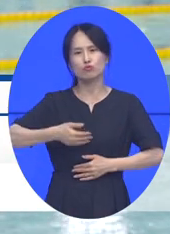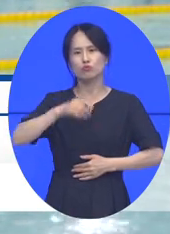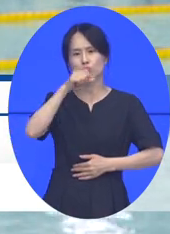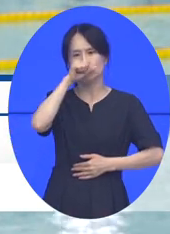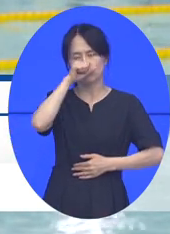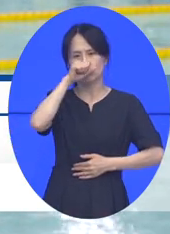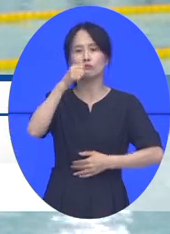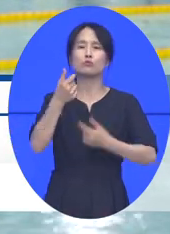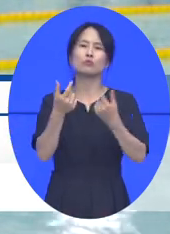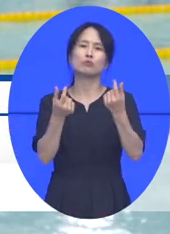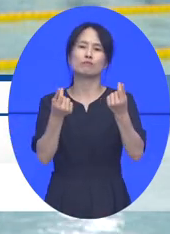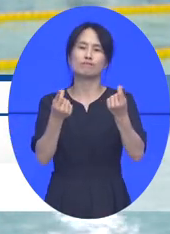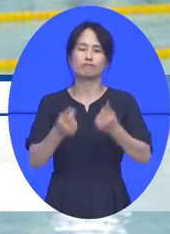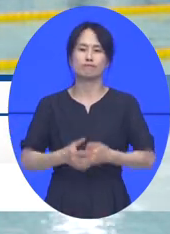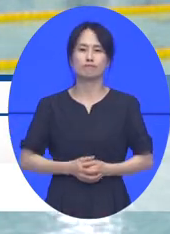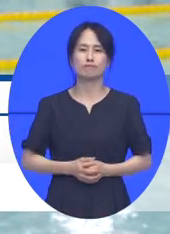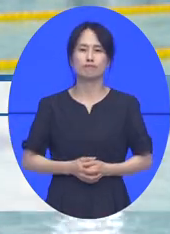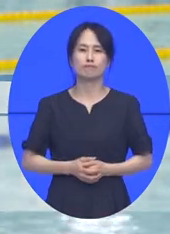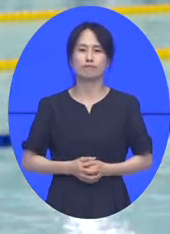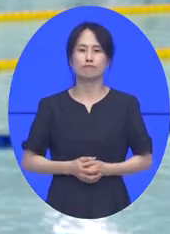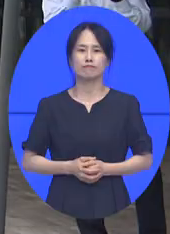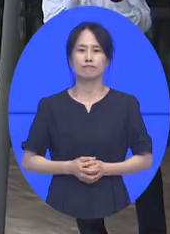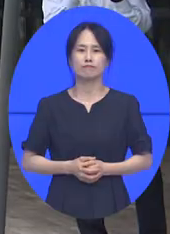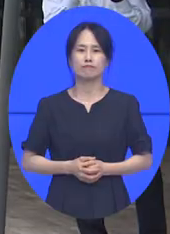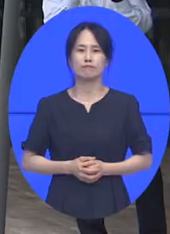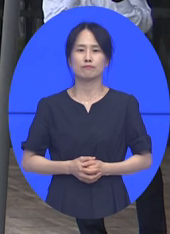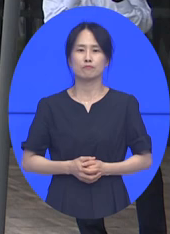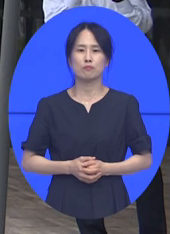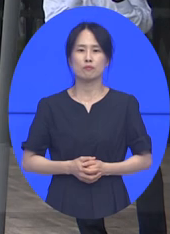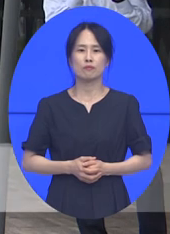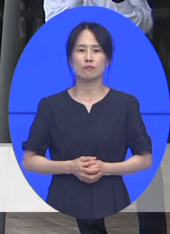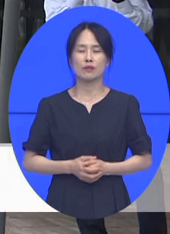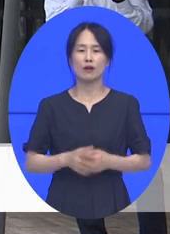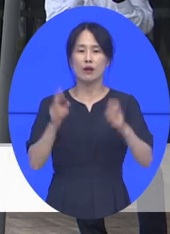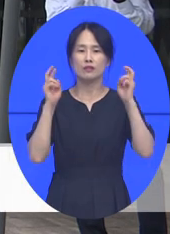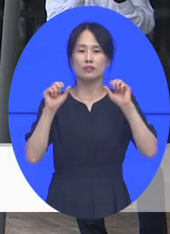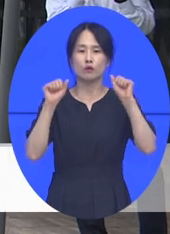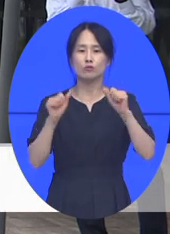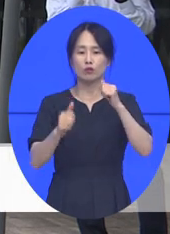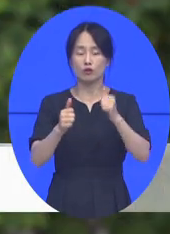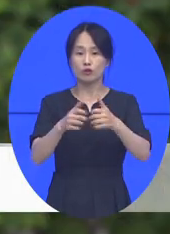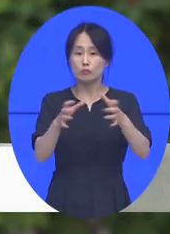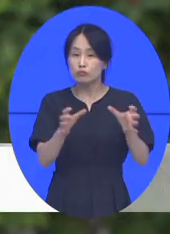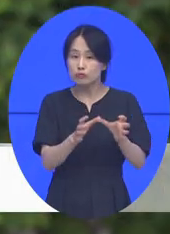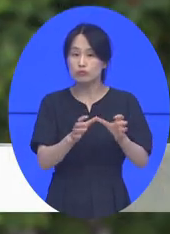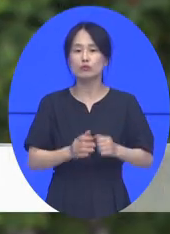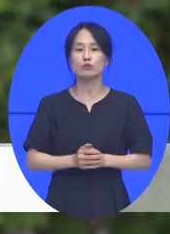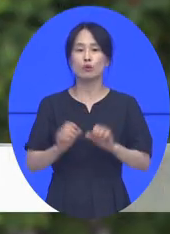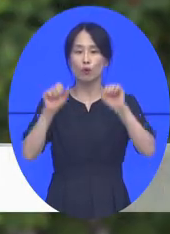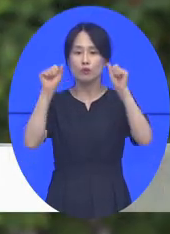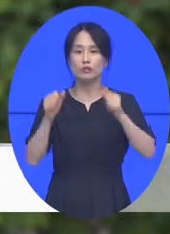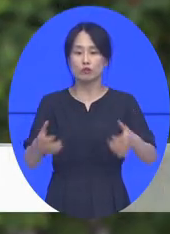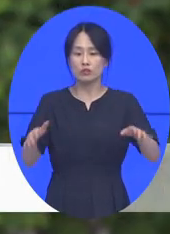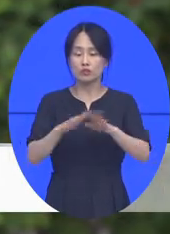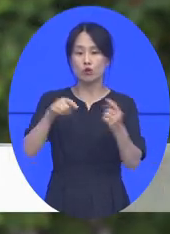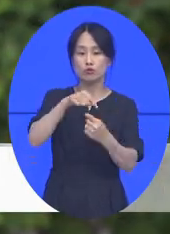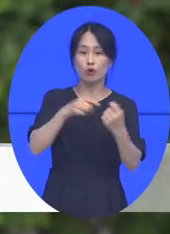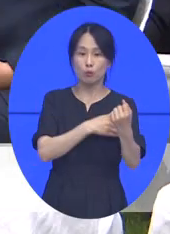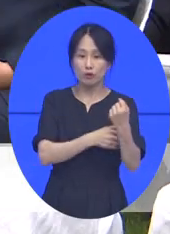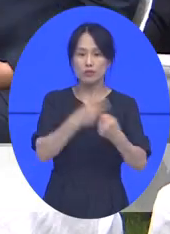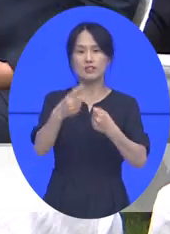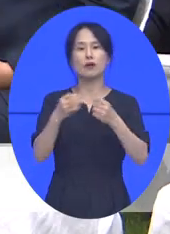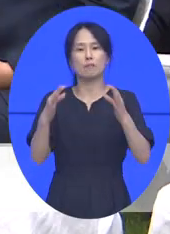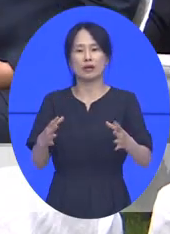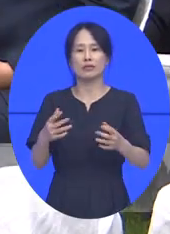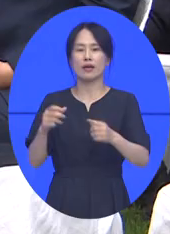또 필요할 때 받았으면 좋겠다는 생각이 많이 들었어요. 도청 직장운동경기부를 비롯해 도내 체육시설 운영권이 2년